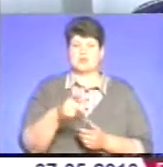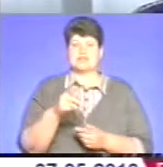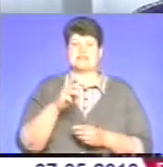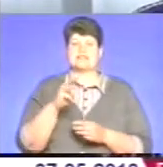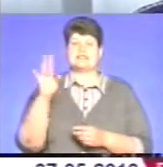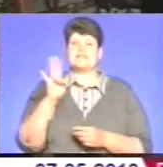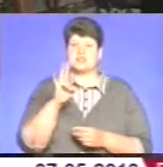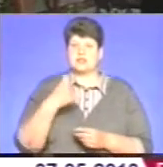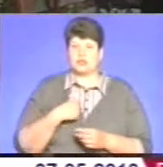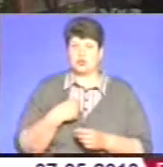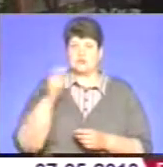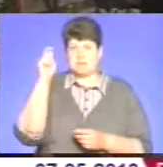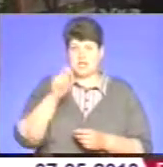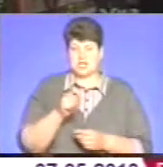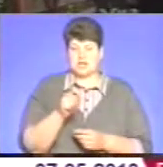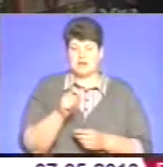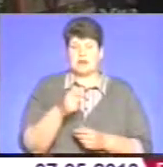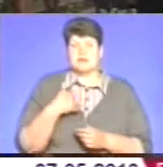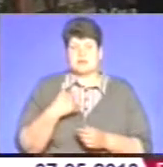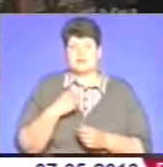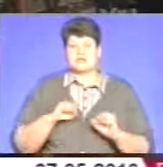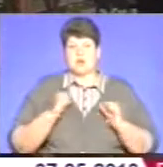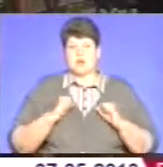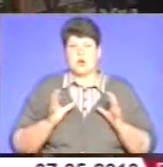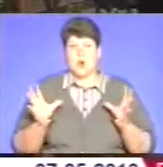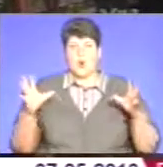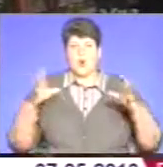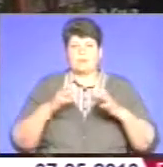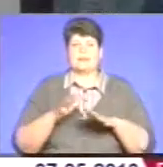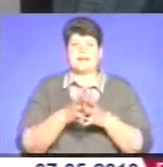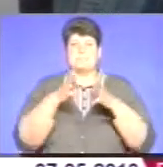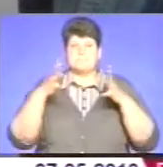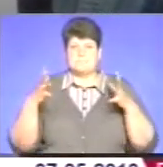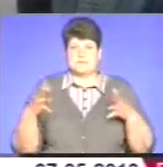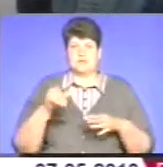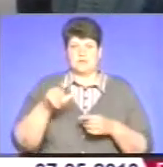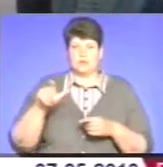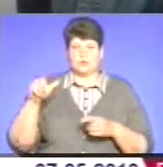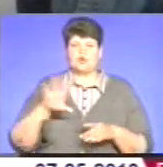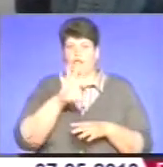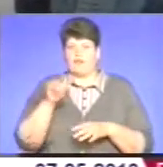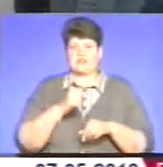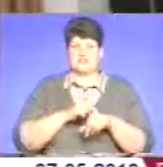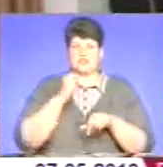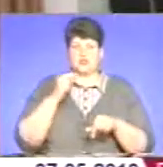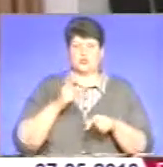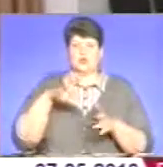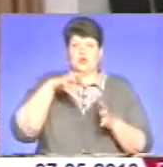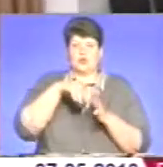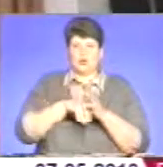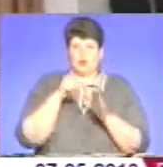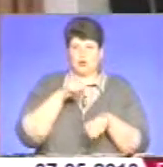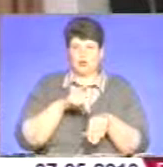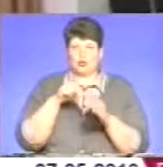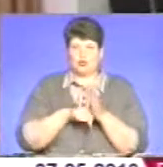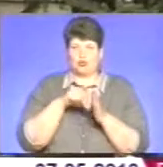нас приїздить. Ми намагалися охопити якомога більше соціально вразливих категорій населення, щоб усі відчули дух великодніх свят,